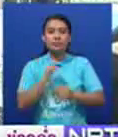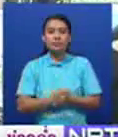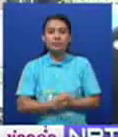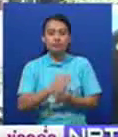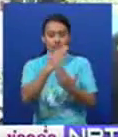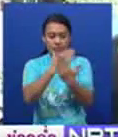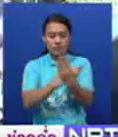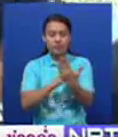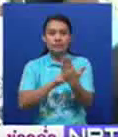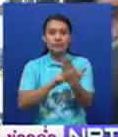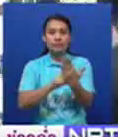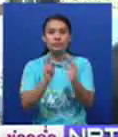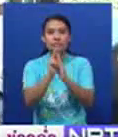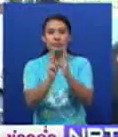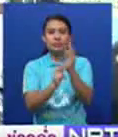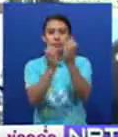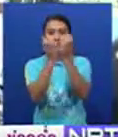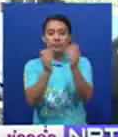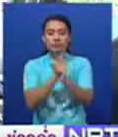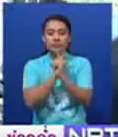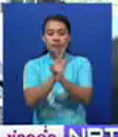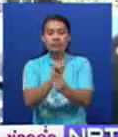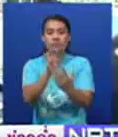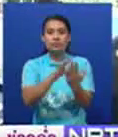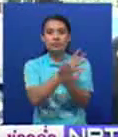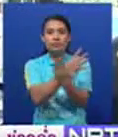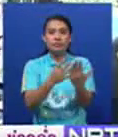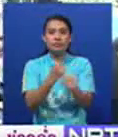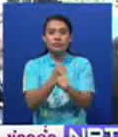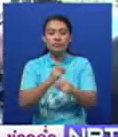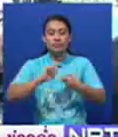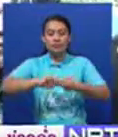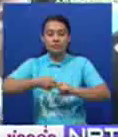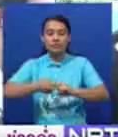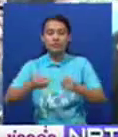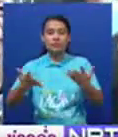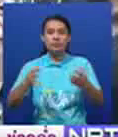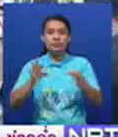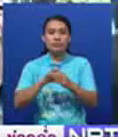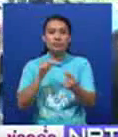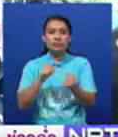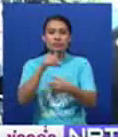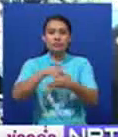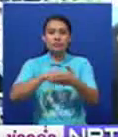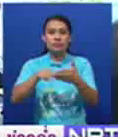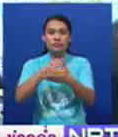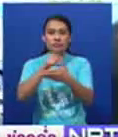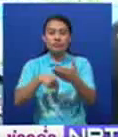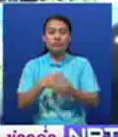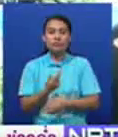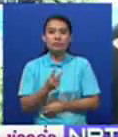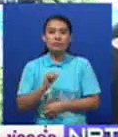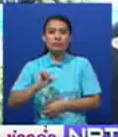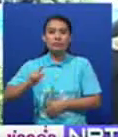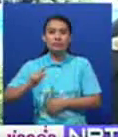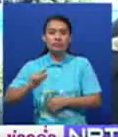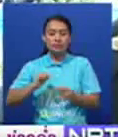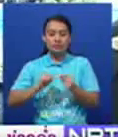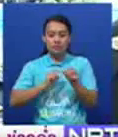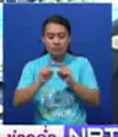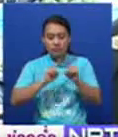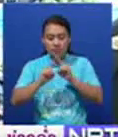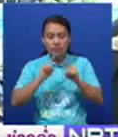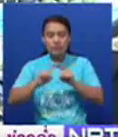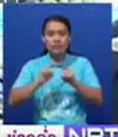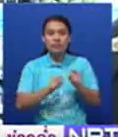รรมนูญจะต้องเป็นไปตามรถแมพที่วางไว้เพื่อไม่ให้มีปัญหาก่อนเลือกตั้งซึ่งคสช.ได้พยายามทำความเข้าใจกับทุกฝ่